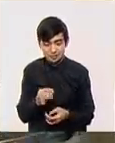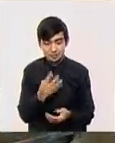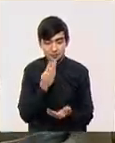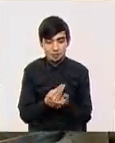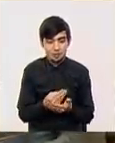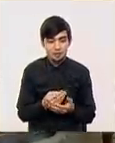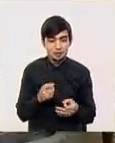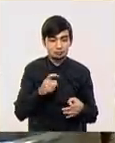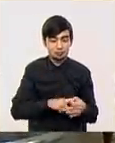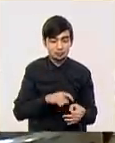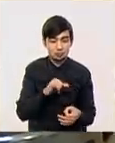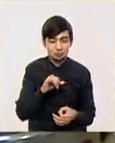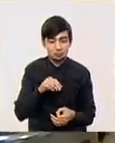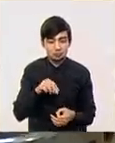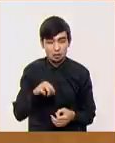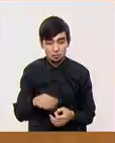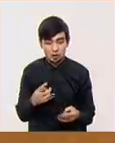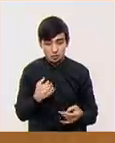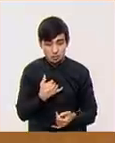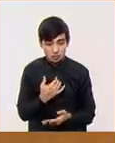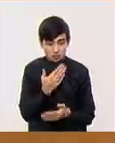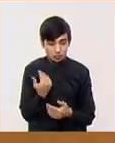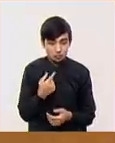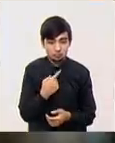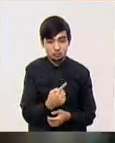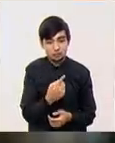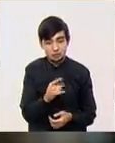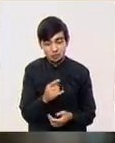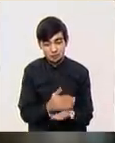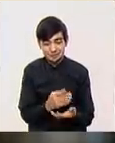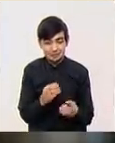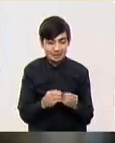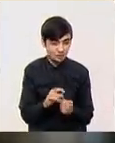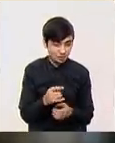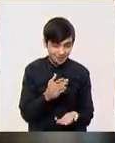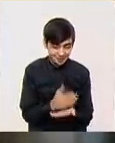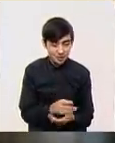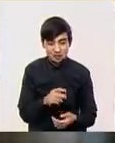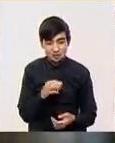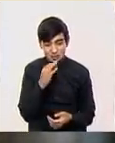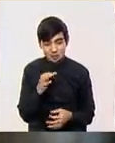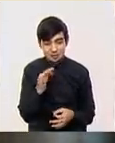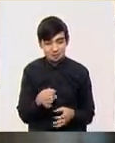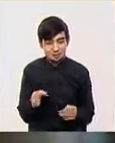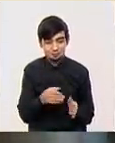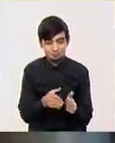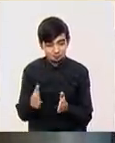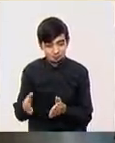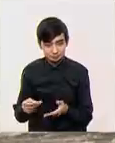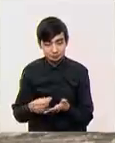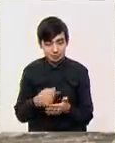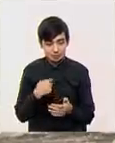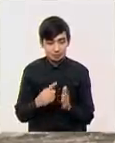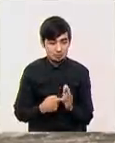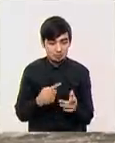жерің болу керек. Ондай бізде жоқ. Сенде бір балаң бар ма, 10 балаң бар ма? Әр балаға бірыңғай берілсе, біздің талабымыз сол